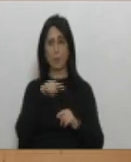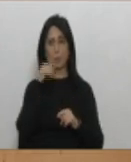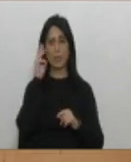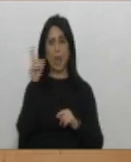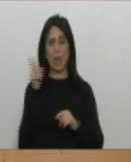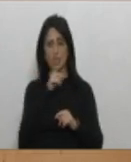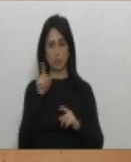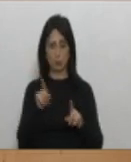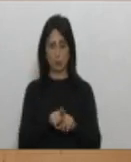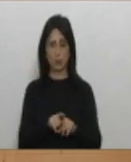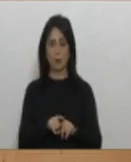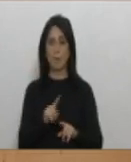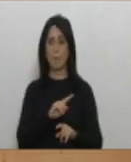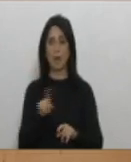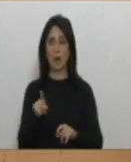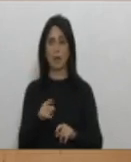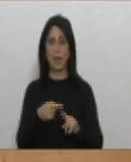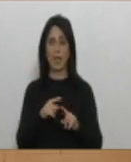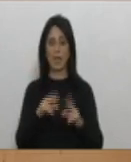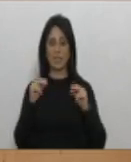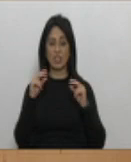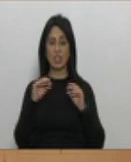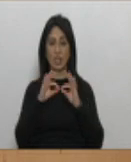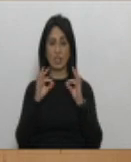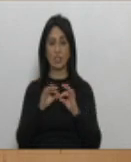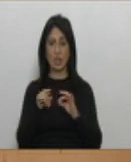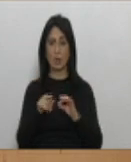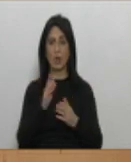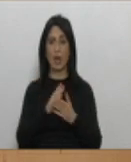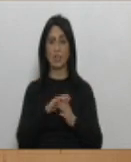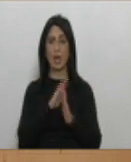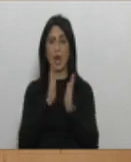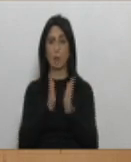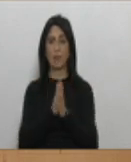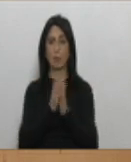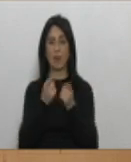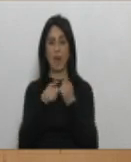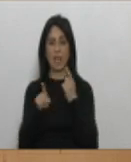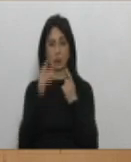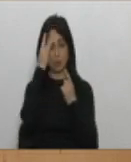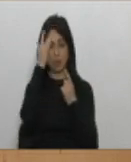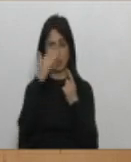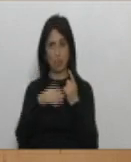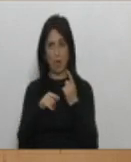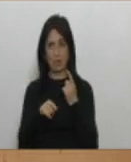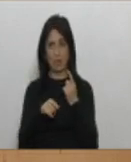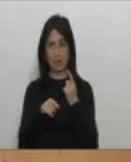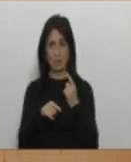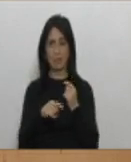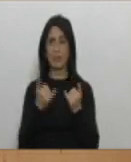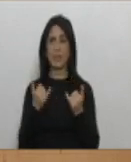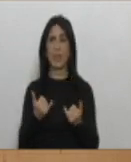elchtan, magram es chanatseri, aris absolutuat ganskhvaebuli shinarsis.